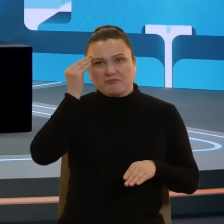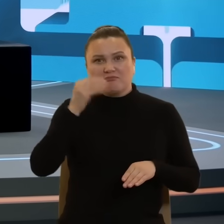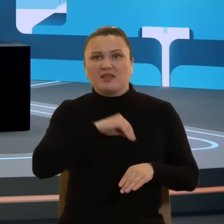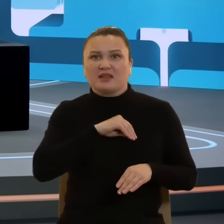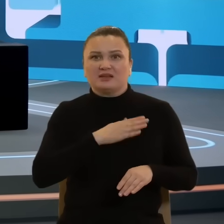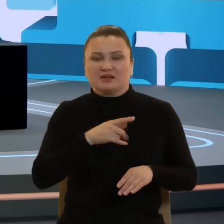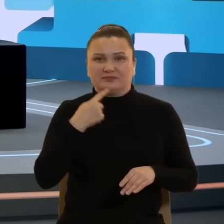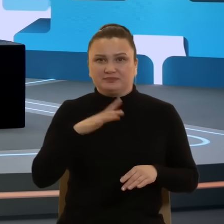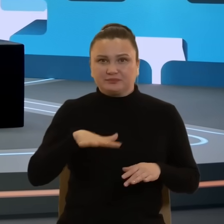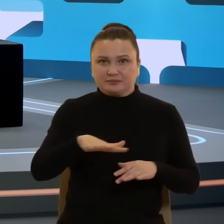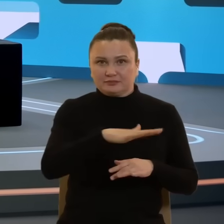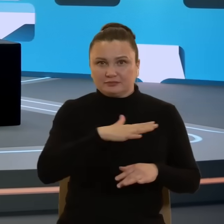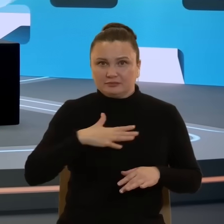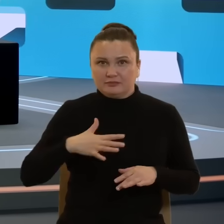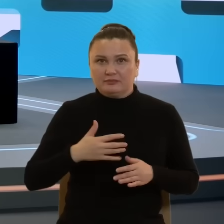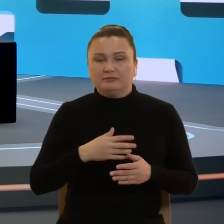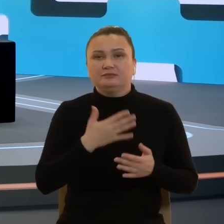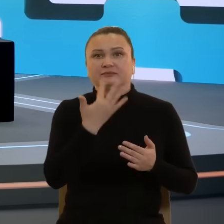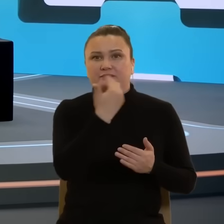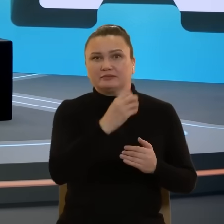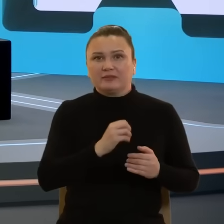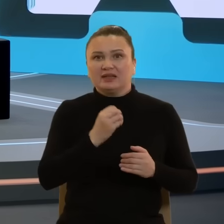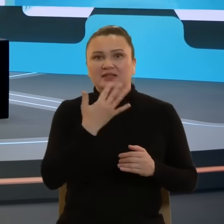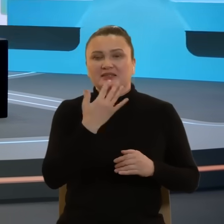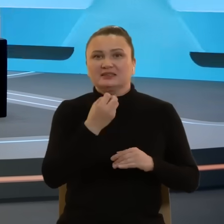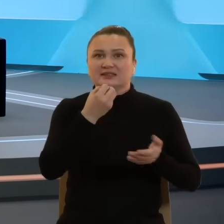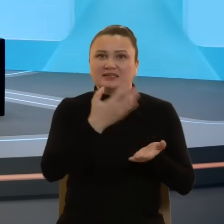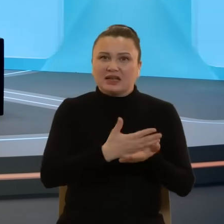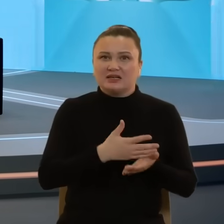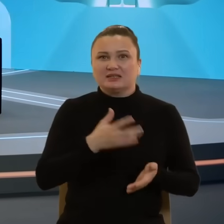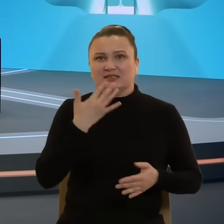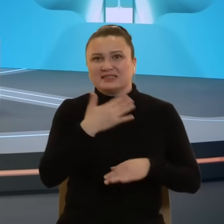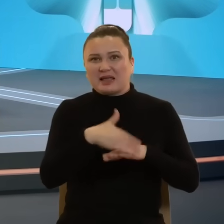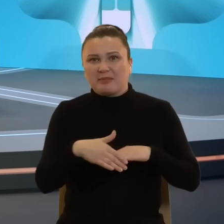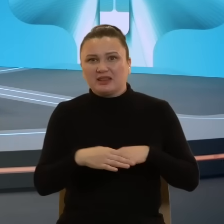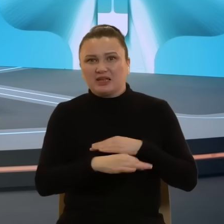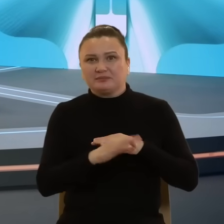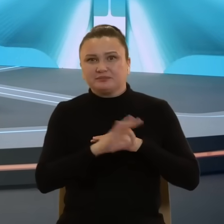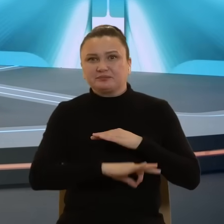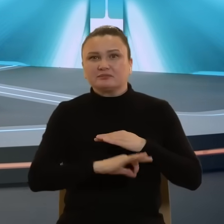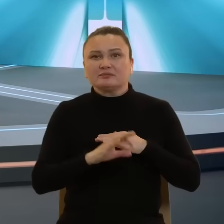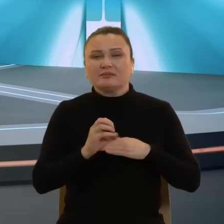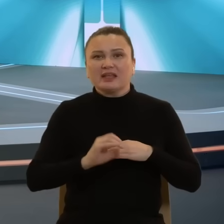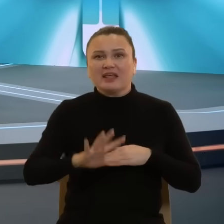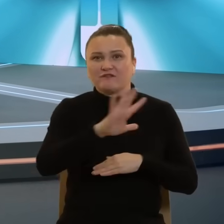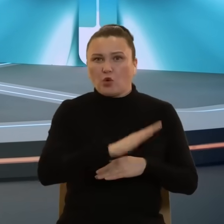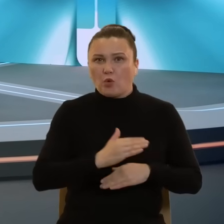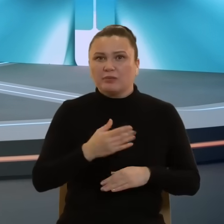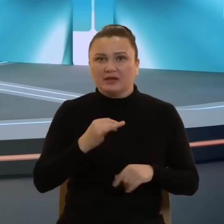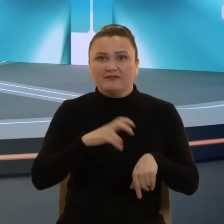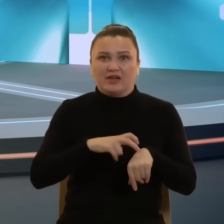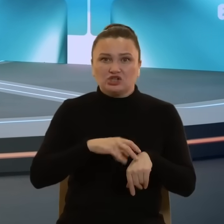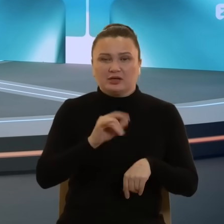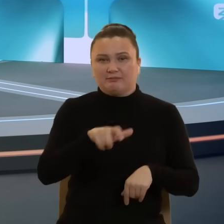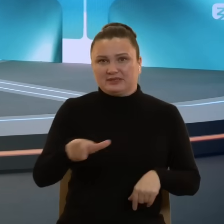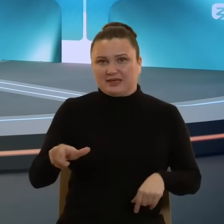наш менталитет жителей стран Центральной, Западной Европы. И что касается врачей, это касается и врачей, и